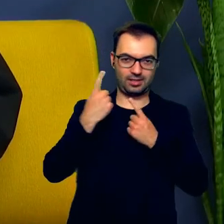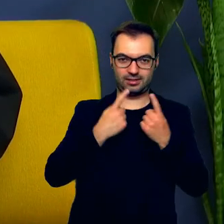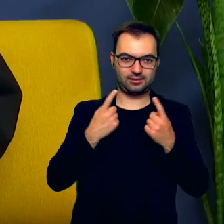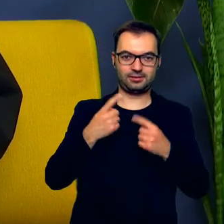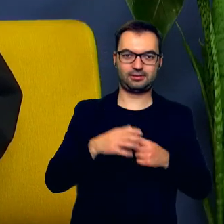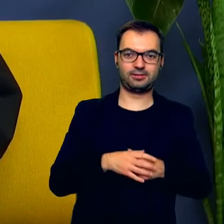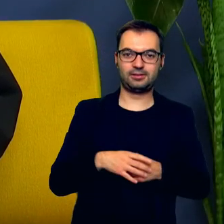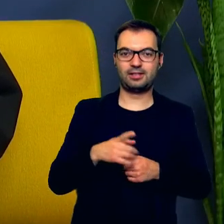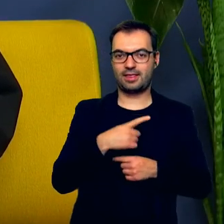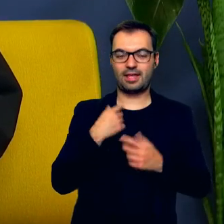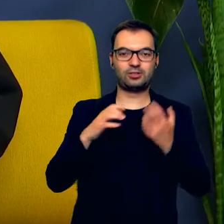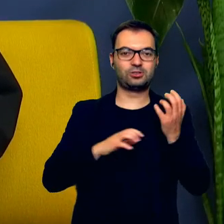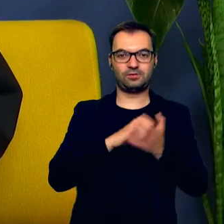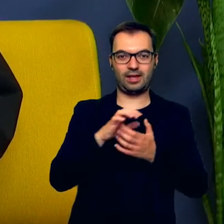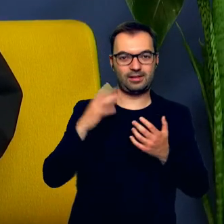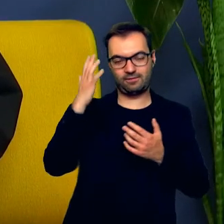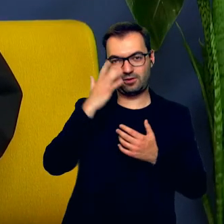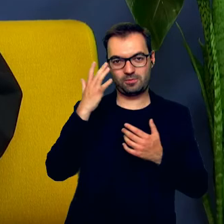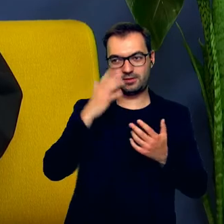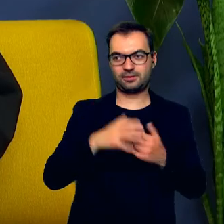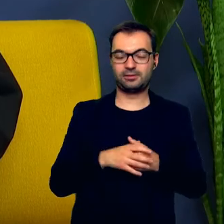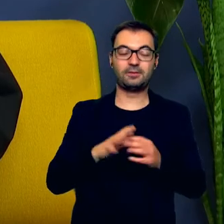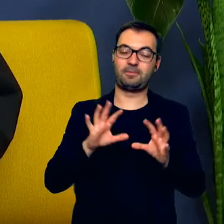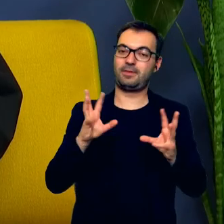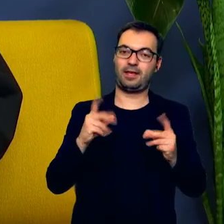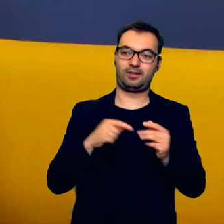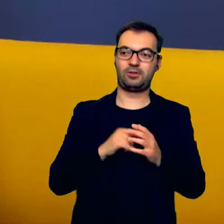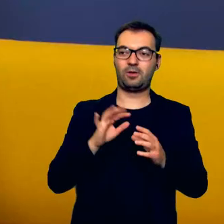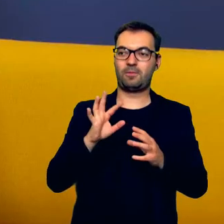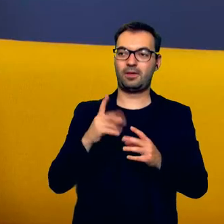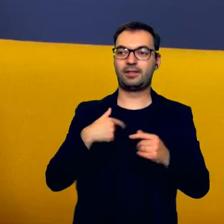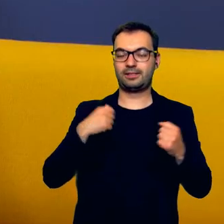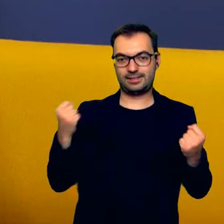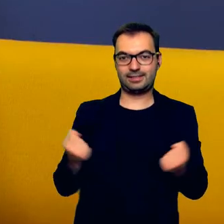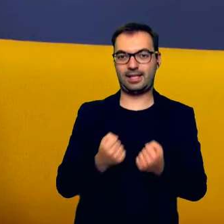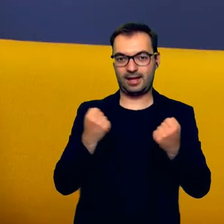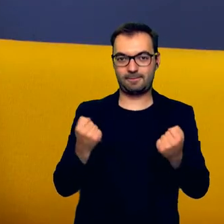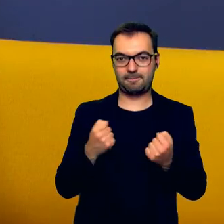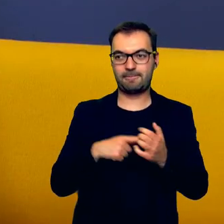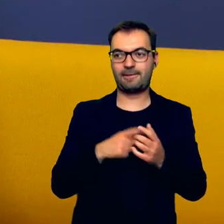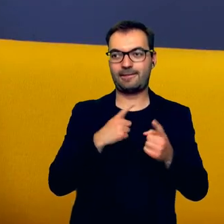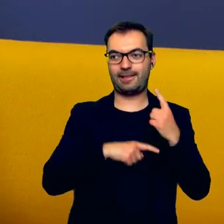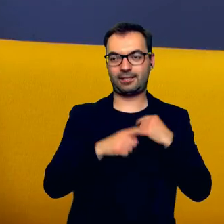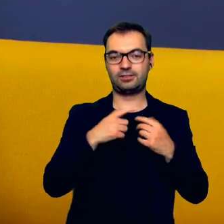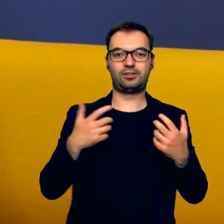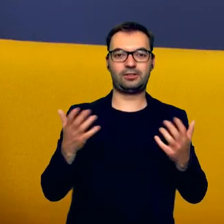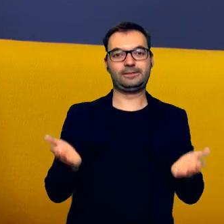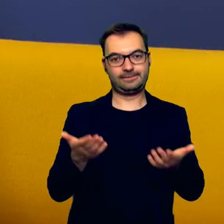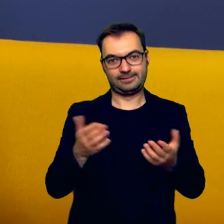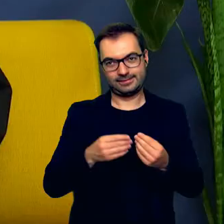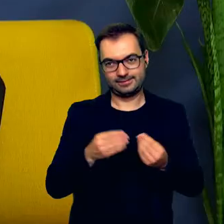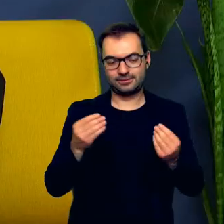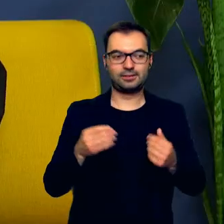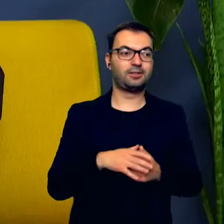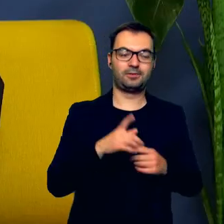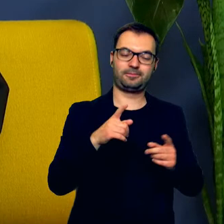mierze, nasz świat wyobrażeń. Jasne. To jest piękne. I staram się te tradycje jakoś ożywiać. I proszę